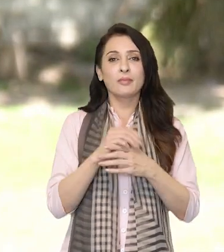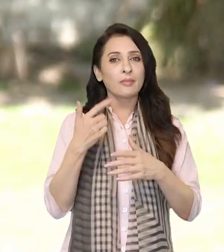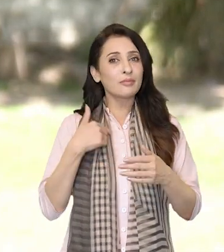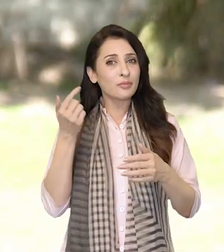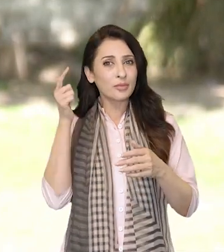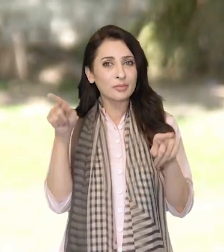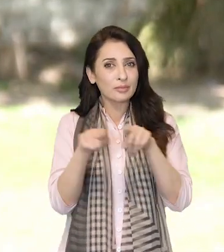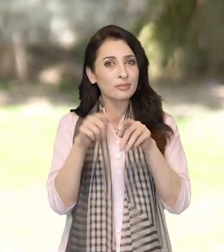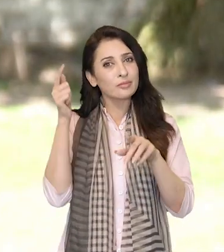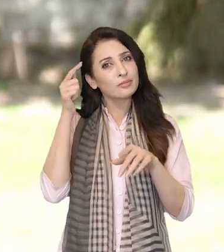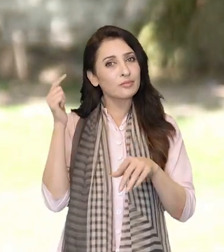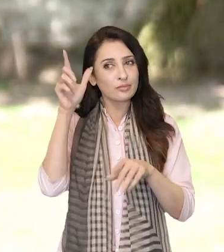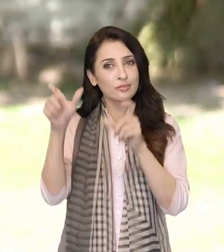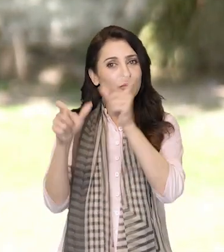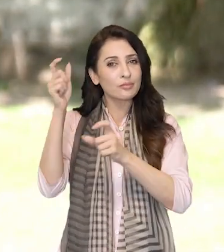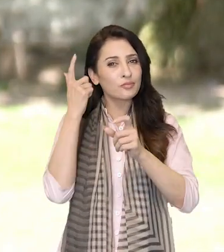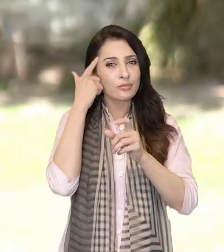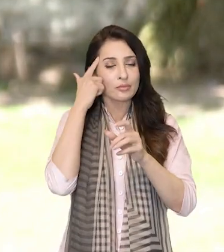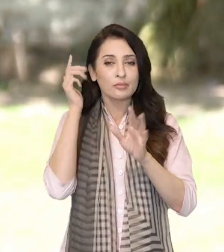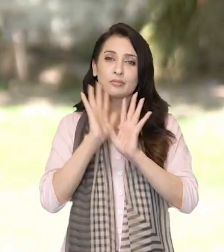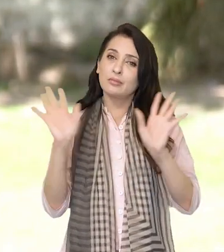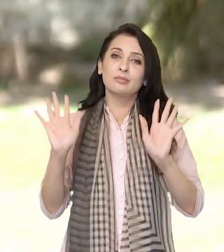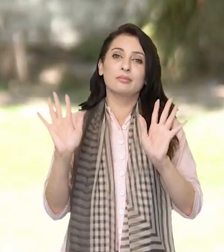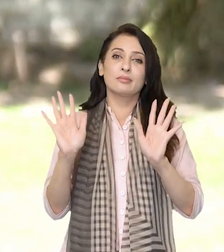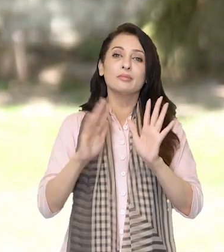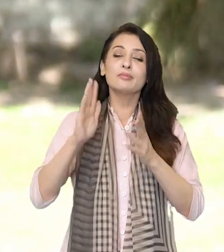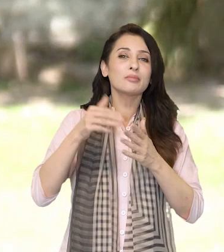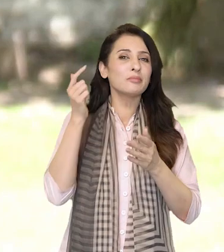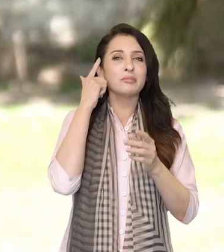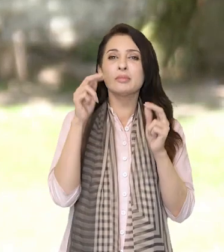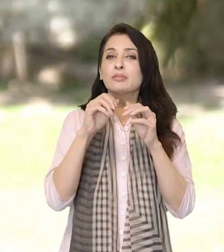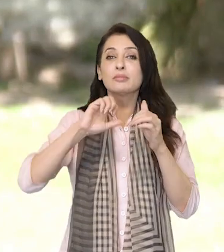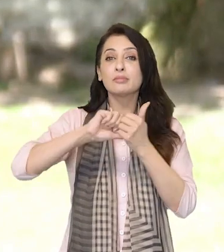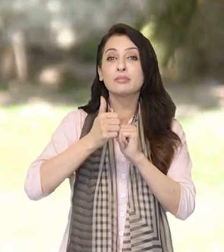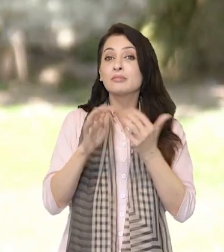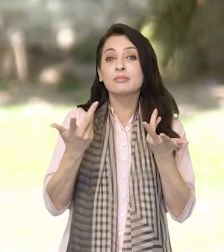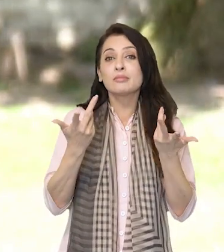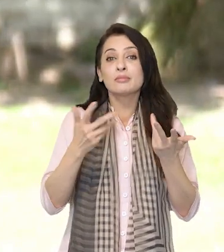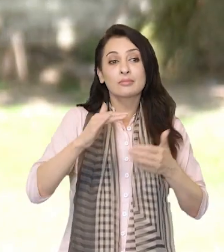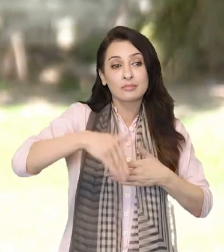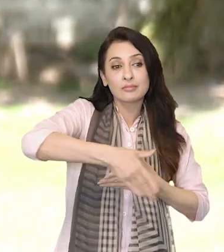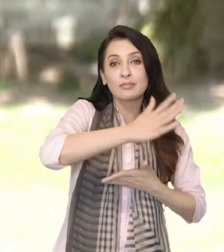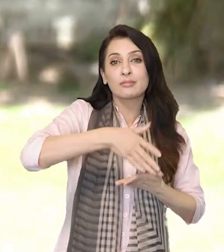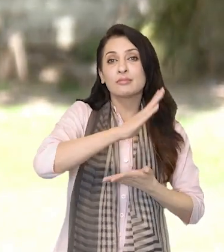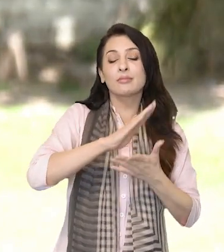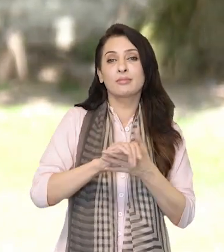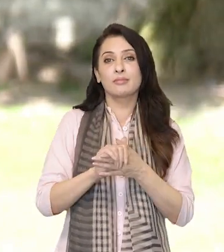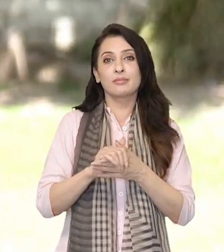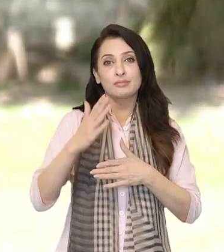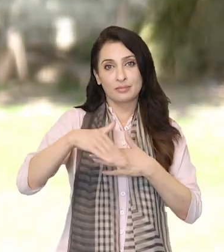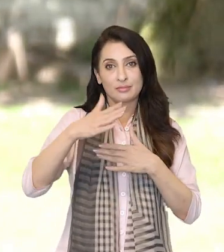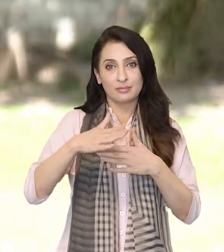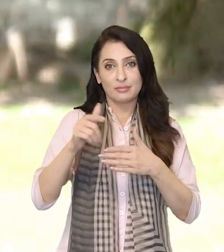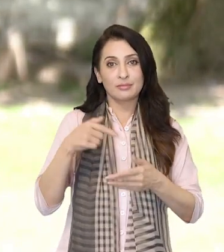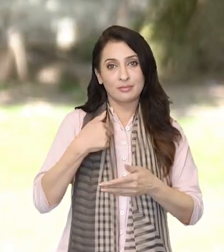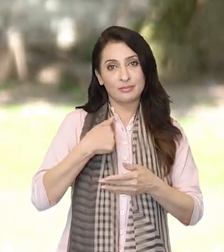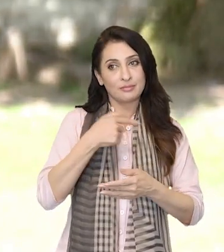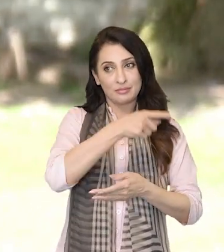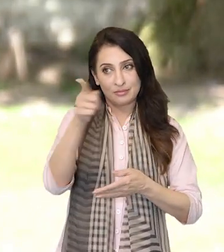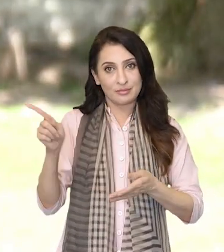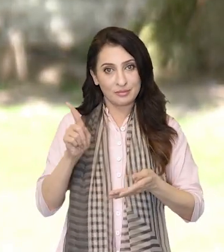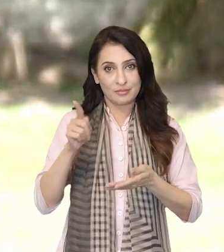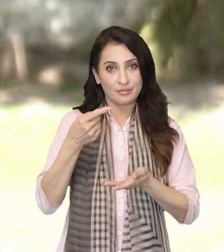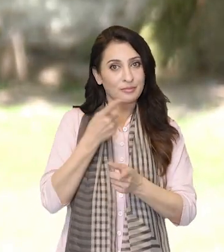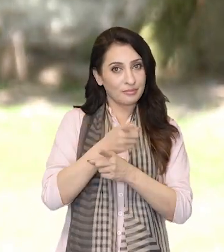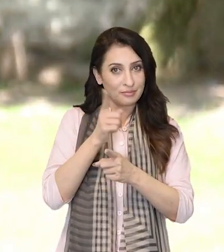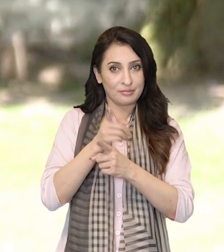बिकॉज़ हमारे साथ जितने भी लोग जाते हैं वो यही करते हैं कि हमने नियत की हुई थी, हमने सोचा हुआ था, हमें सिर्फ ये नहीं पता था कि हम कैसे जाएं और कहाँ